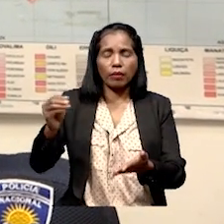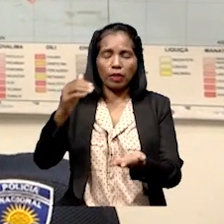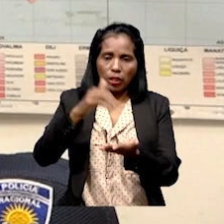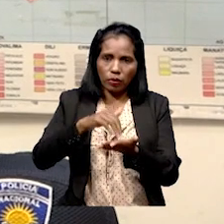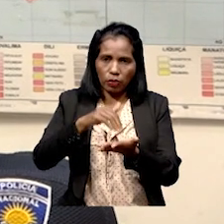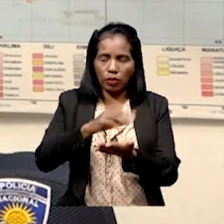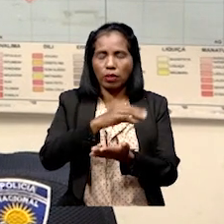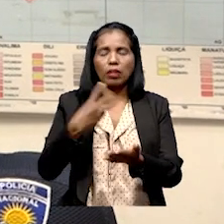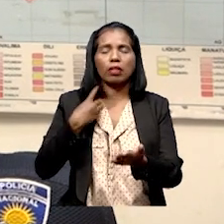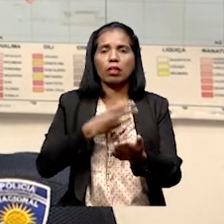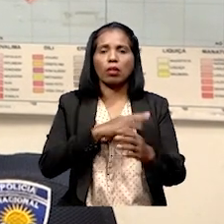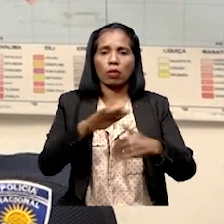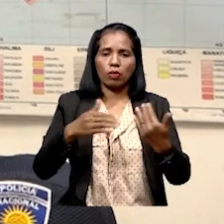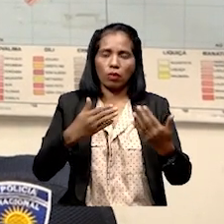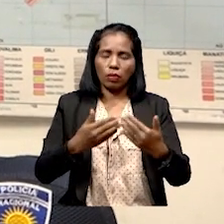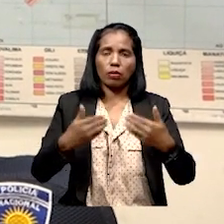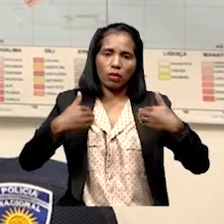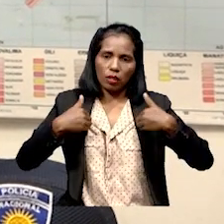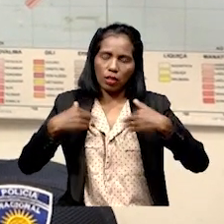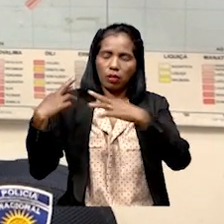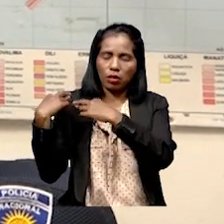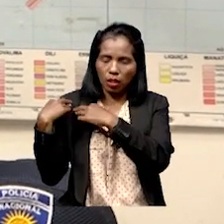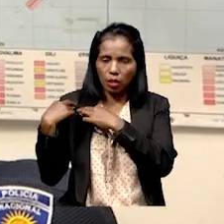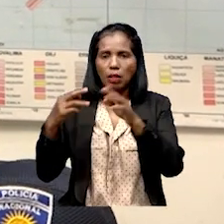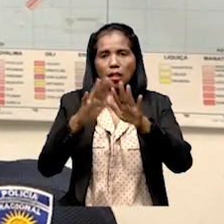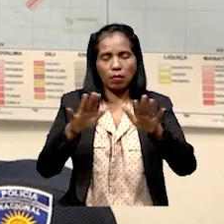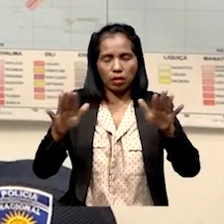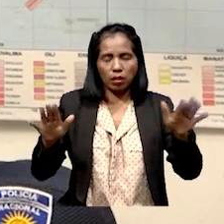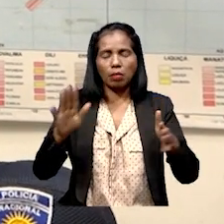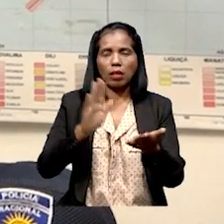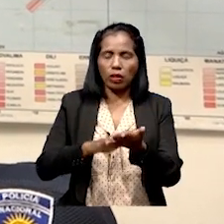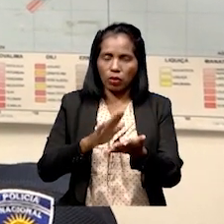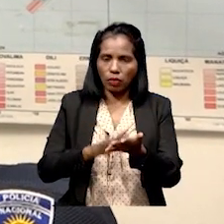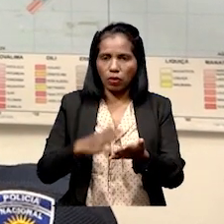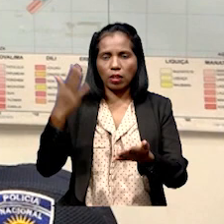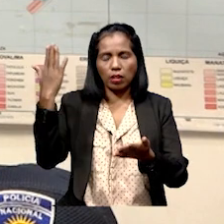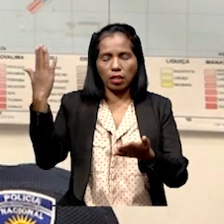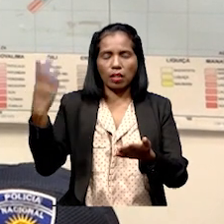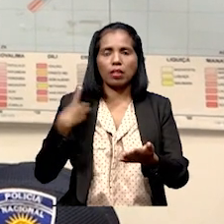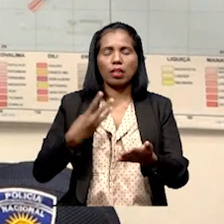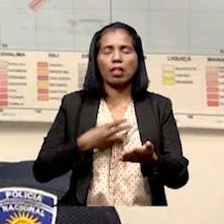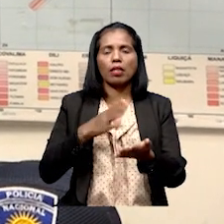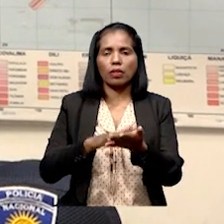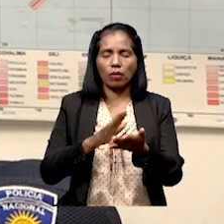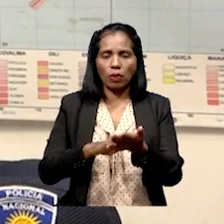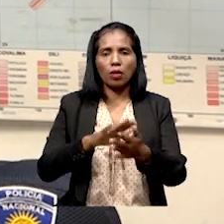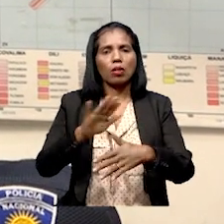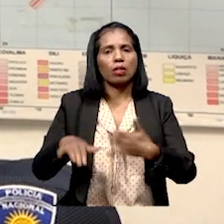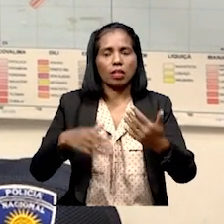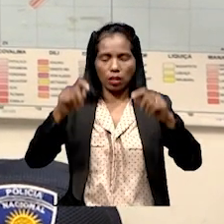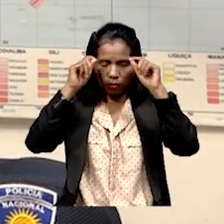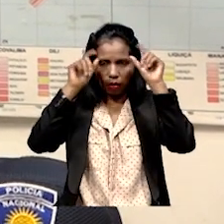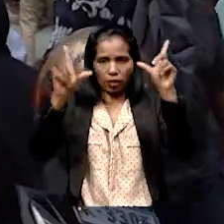ita hotu responsabilidade ba itania o ansira itania alisiran be mak alu estudo hela e itania Sekolah ya teritori Timor